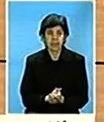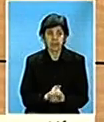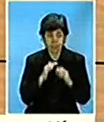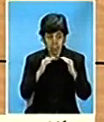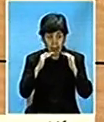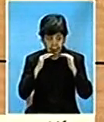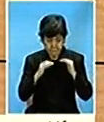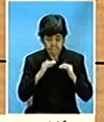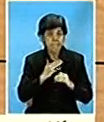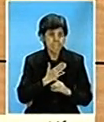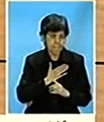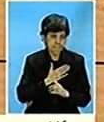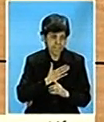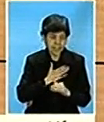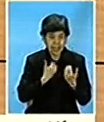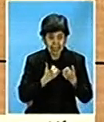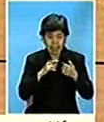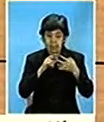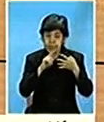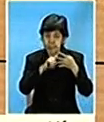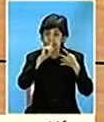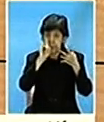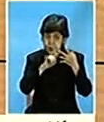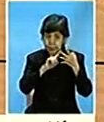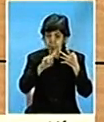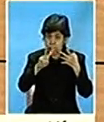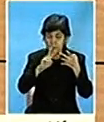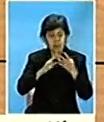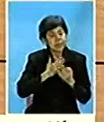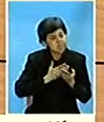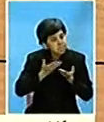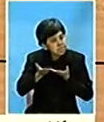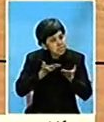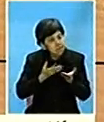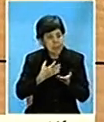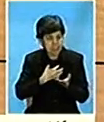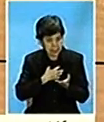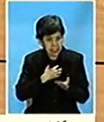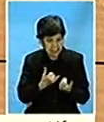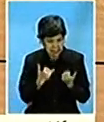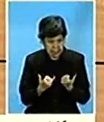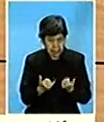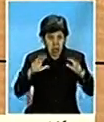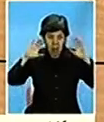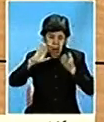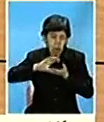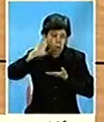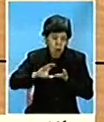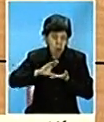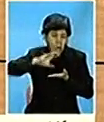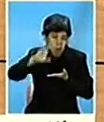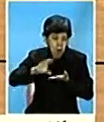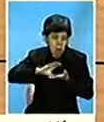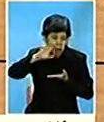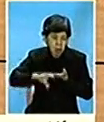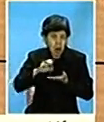ที่ผมเรื่องที่สองที่อยากจะนำมาปรึกษาหารือเพราะว่าช่วงนี้รัฐบาลทุ่มเงิน